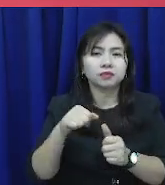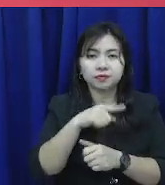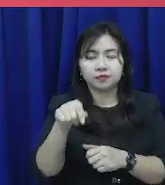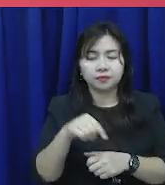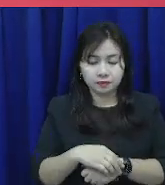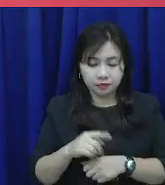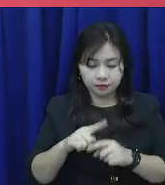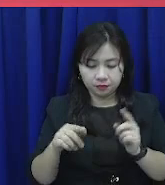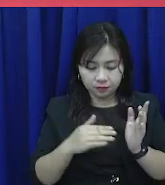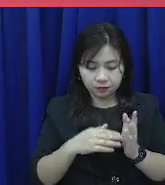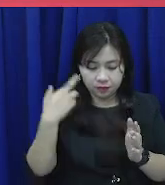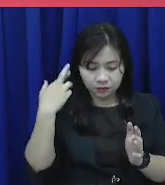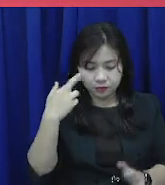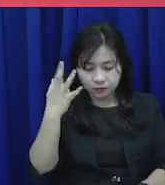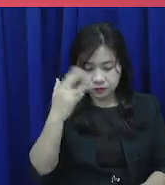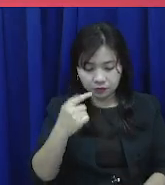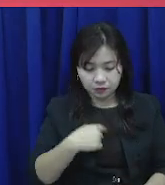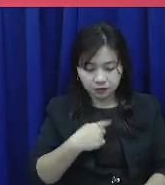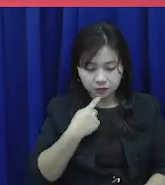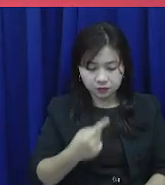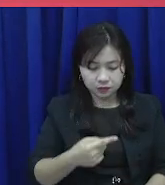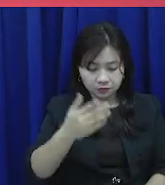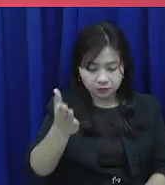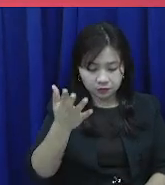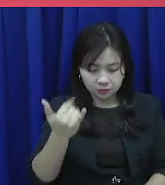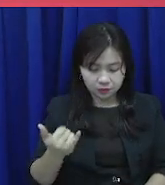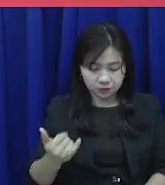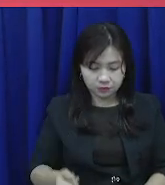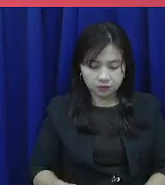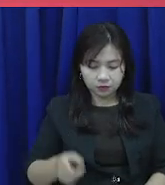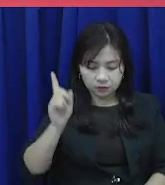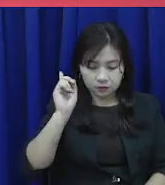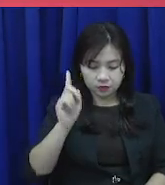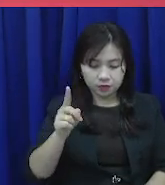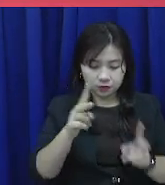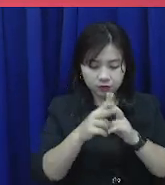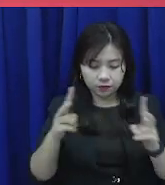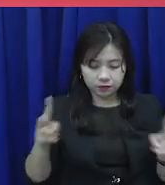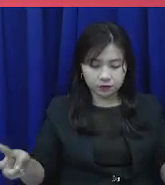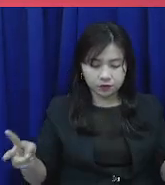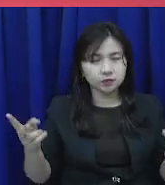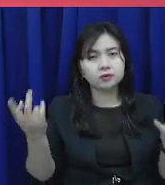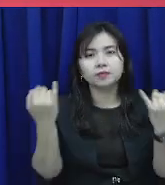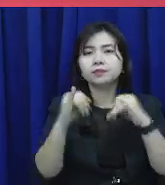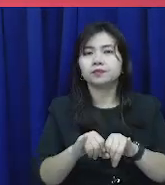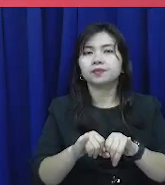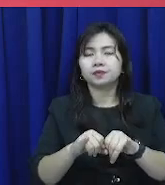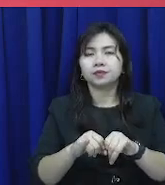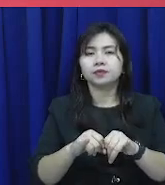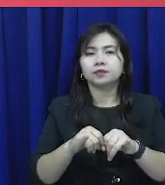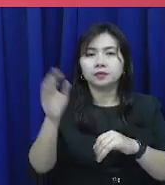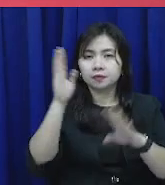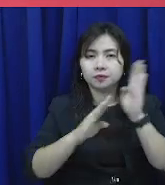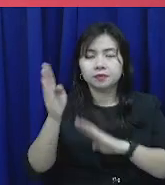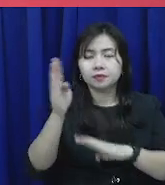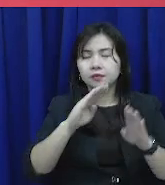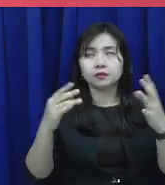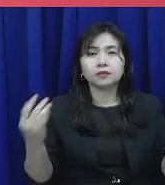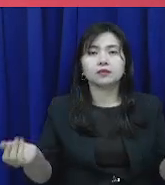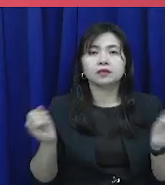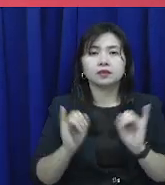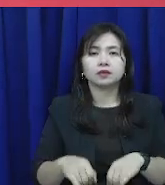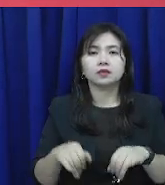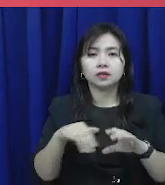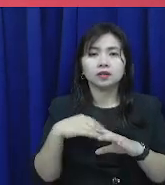see now kaya ko sinasabi sa inyo to mga kapatid Because one of the main issues in our life as a Christian as members of the